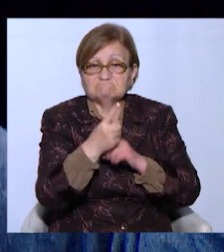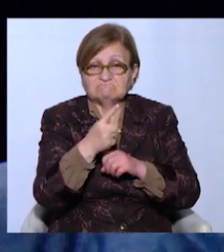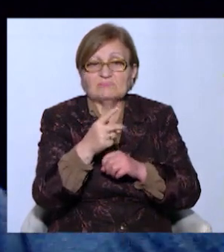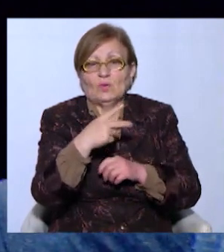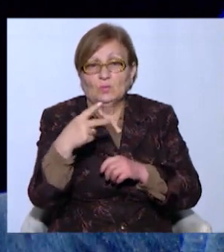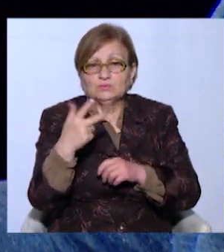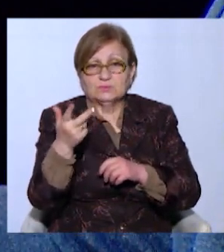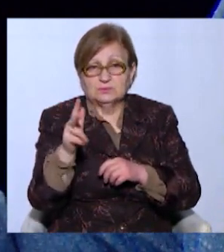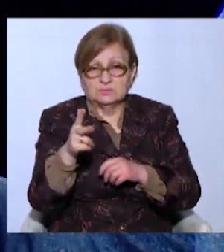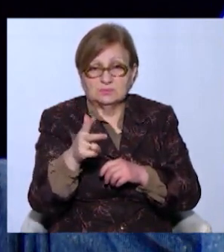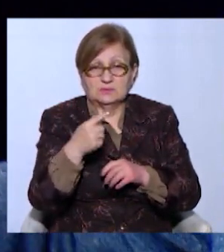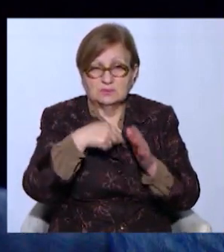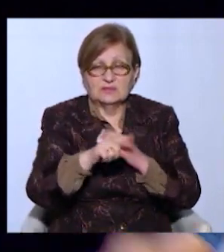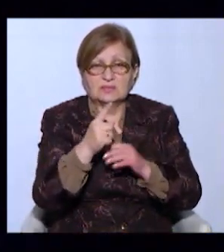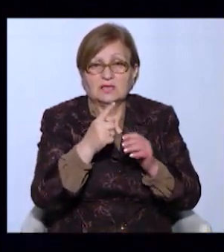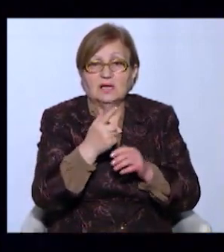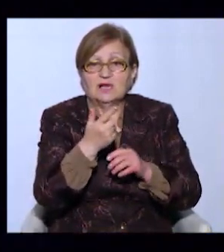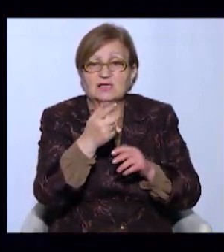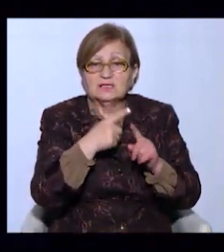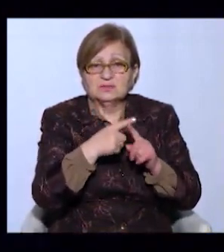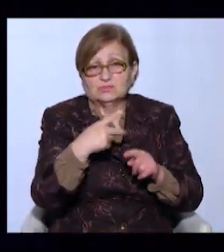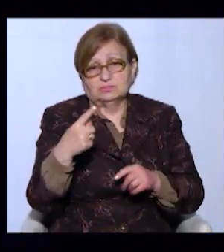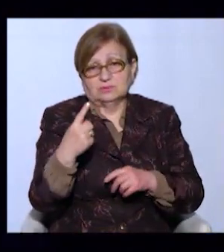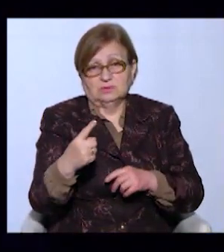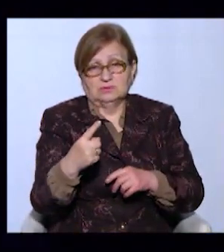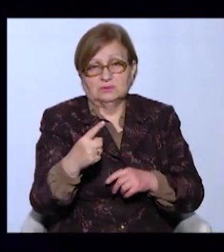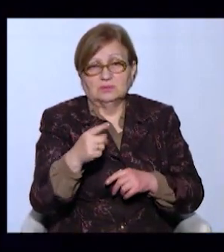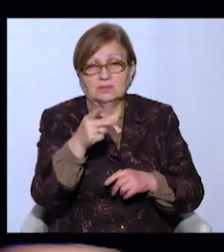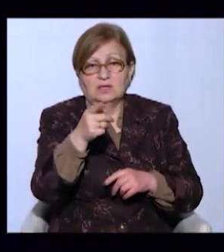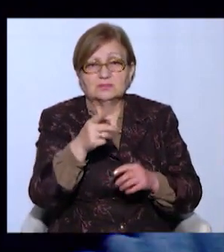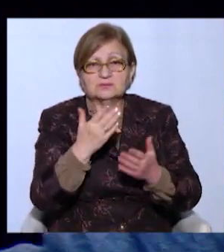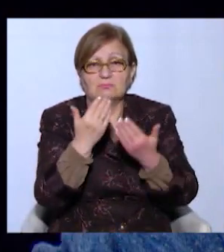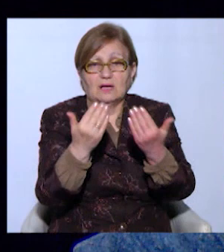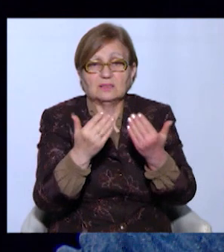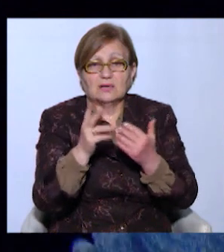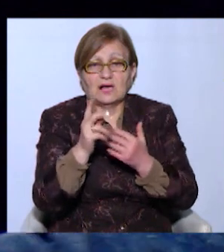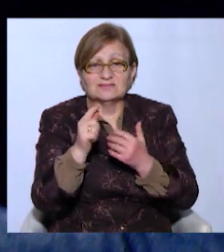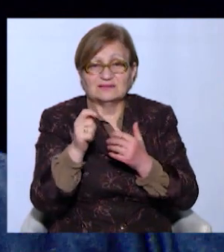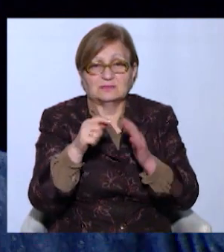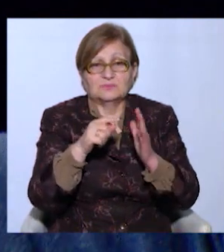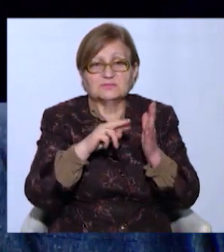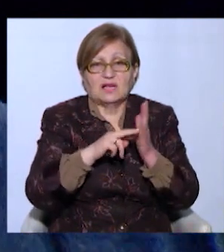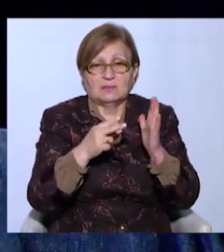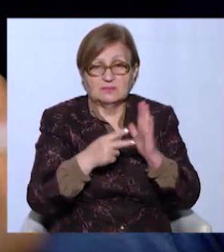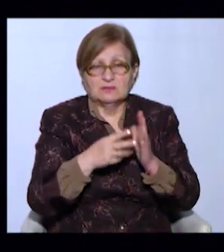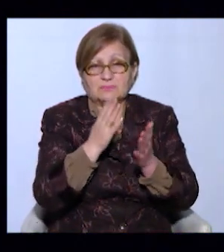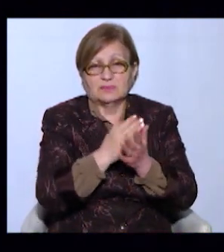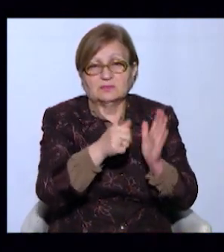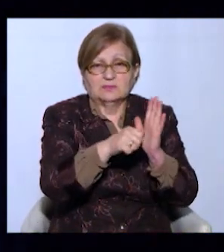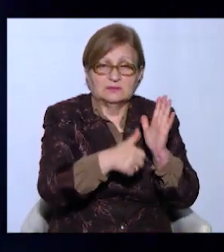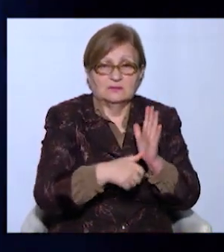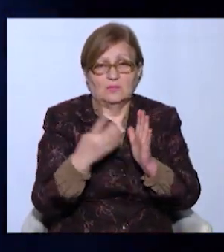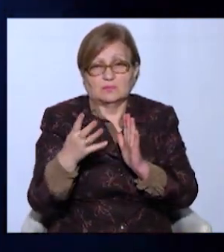და ანუ x უდრის 1-ს, მაშასადამე კათეტების გეგმილები არის 16 და 49,